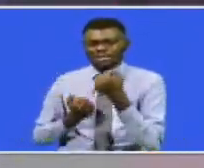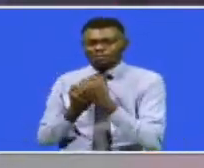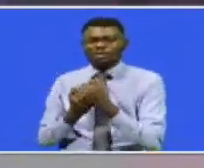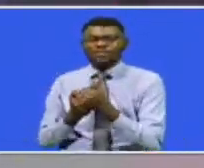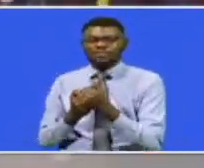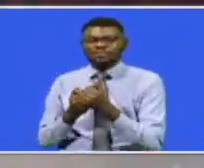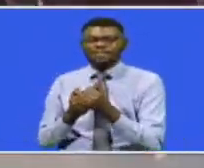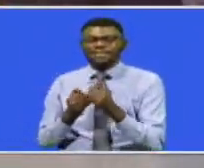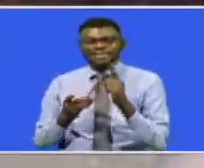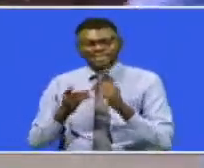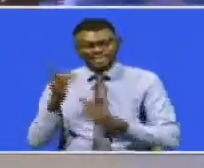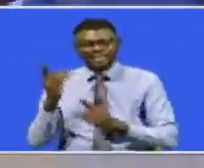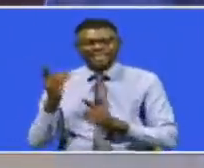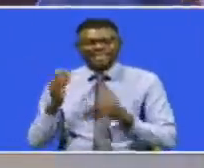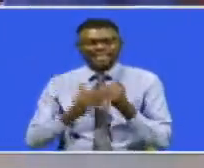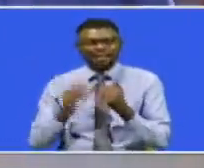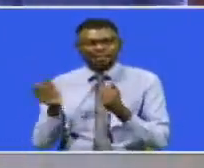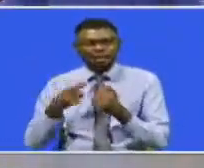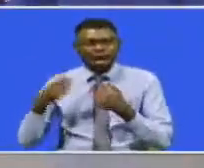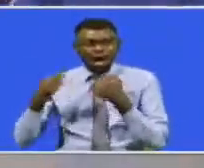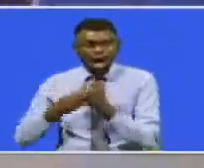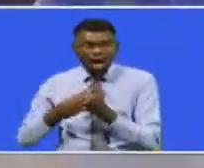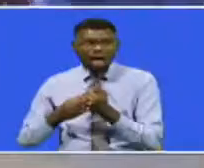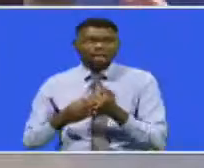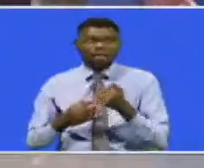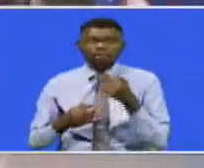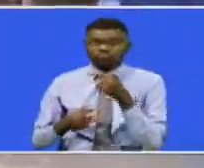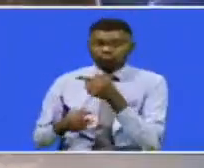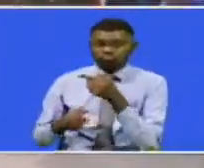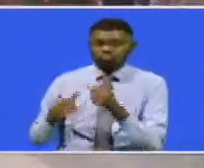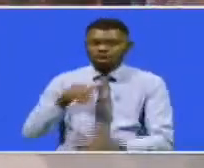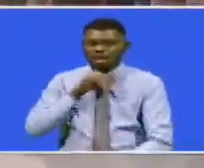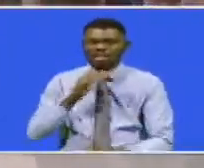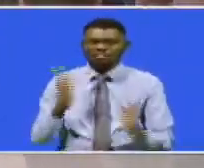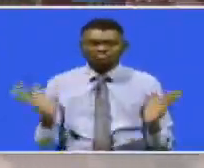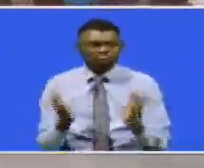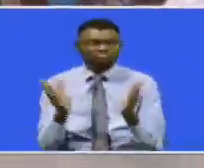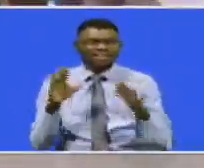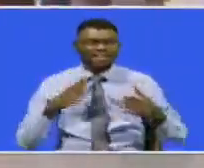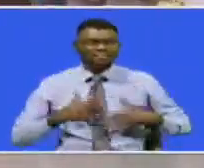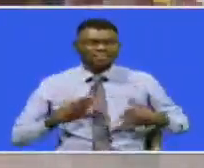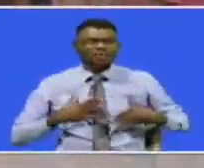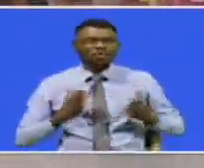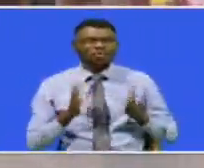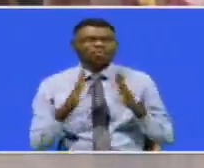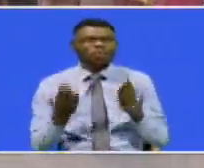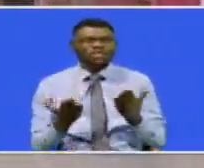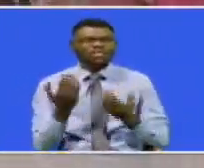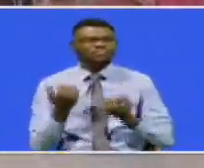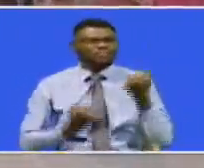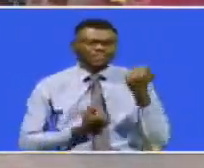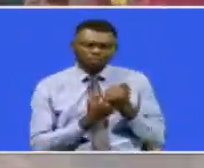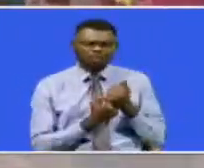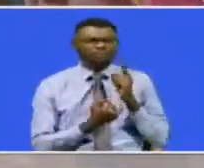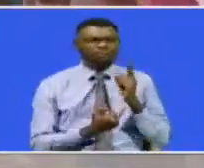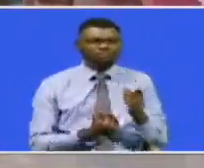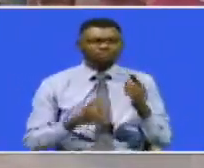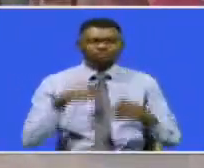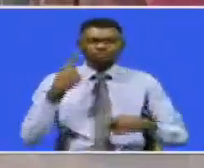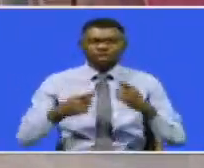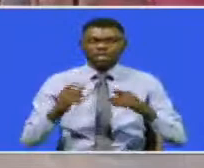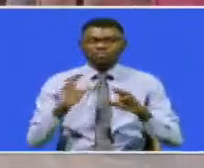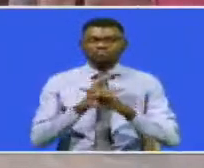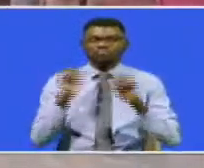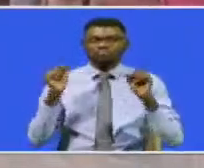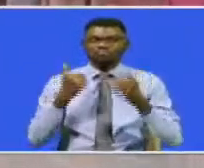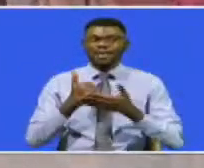Agosti 9. Mgombea huyo wa urais aliwarai wakazi wa maeneo haya kumpa mkoba wa urithi ili